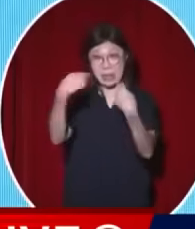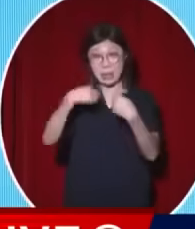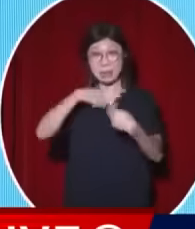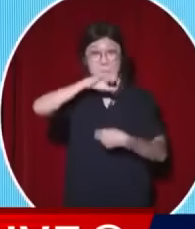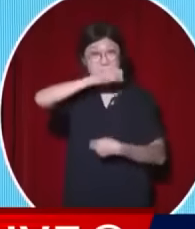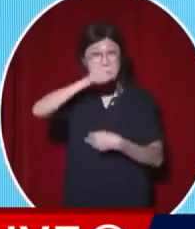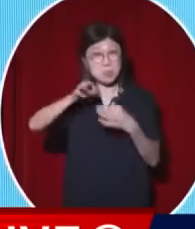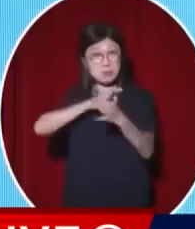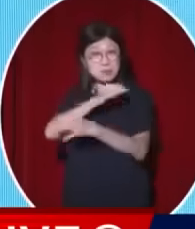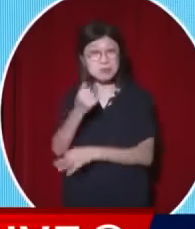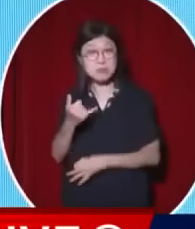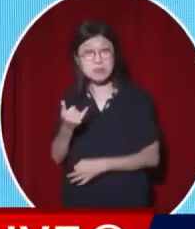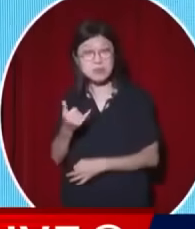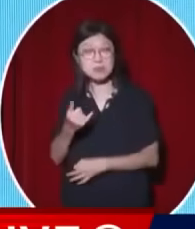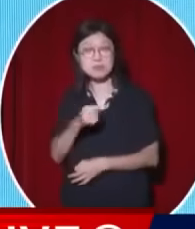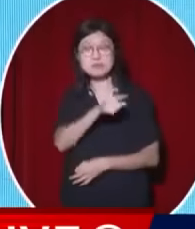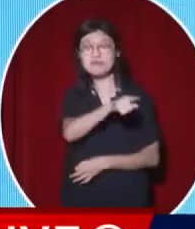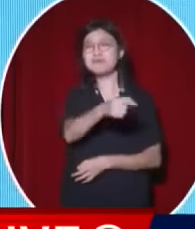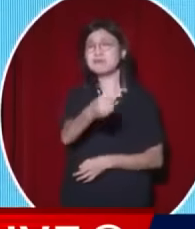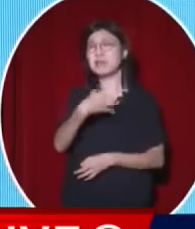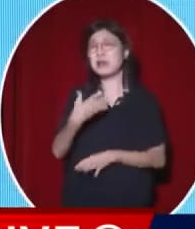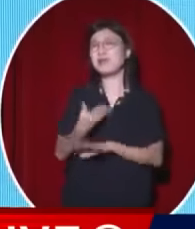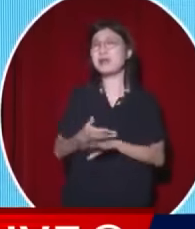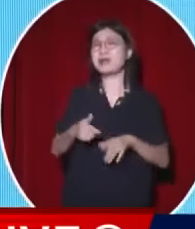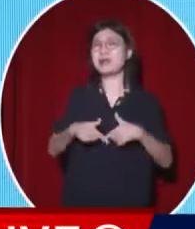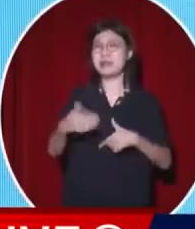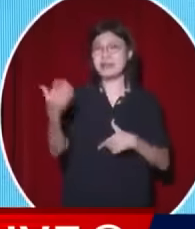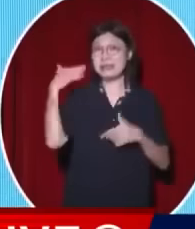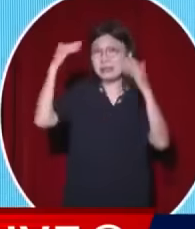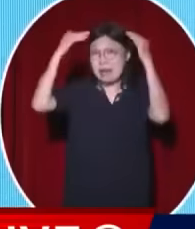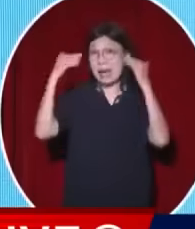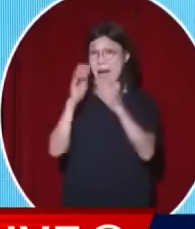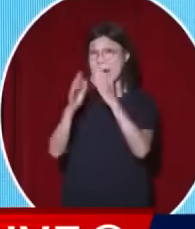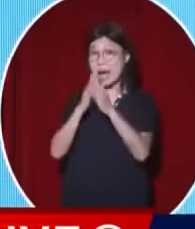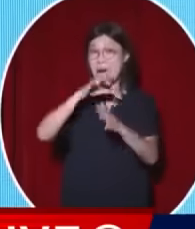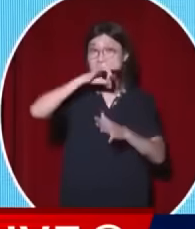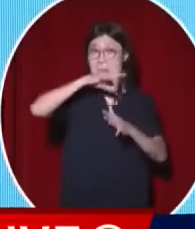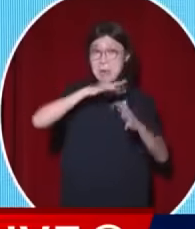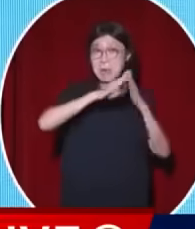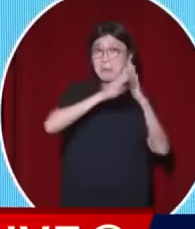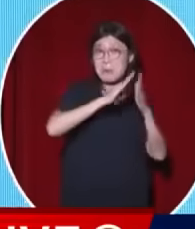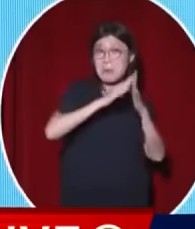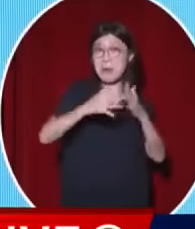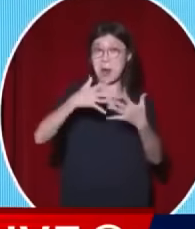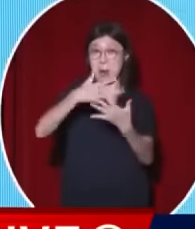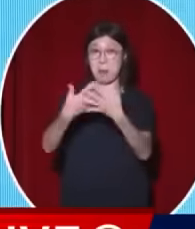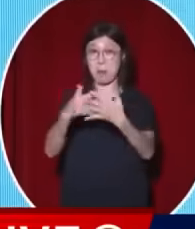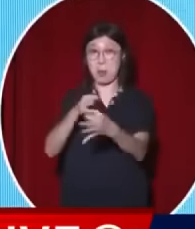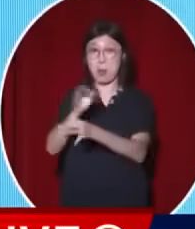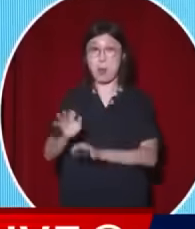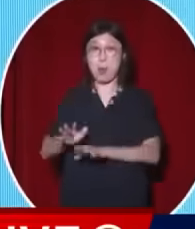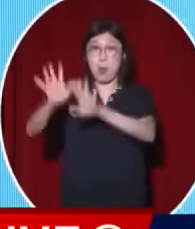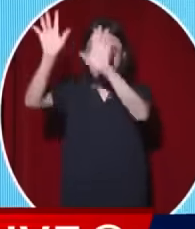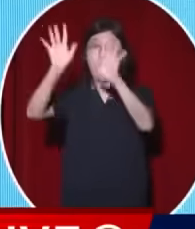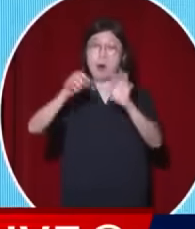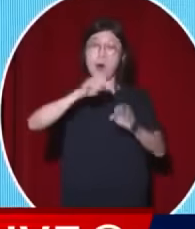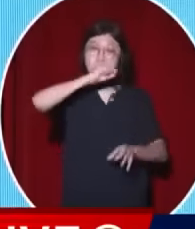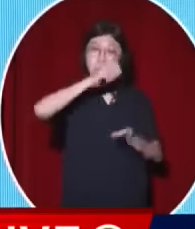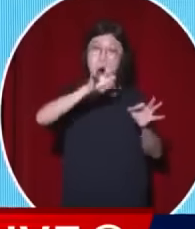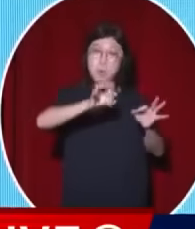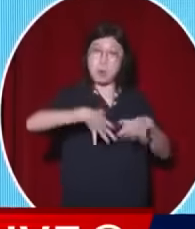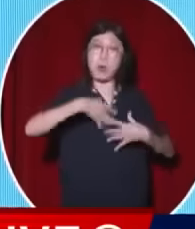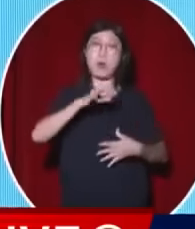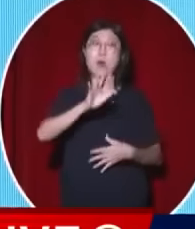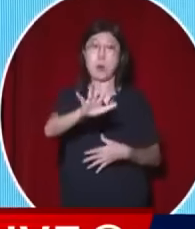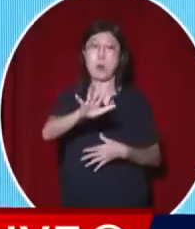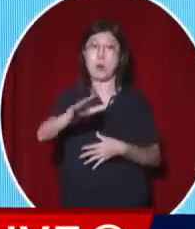放心，当年韩战越战后，美国经济起飞，台湾赚到了；日本经济起飞，台湾赚到